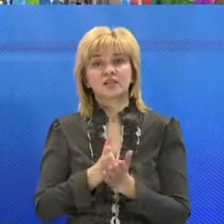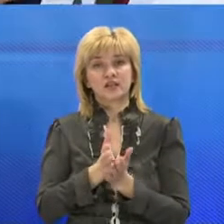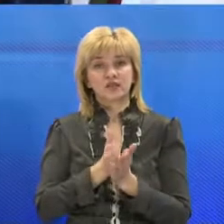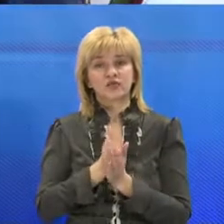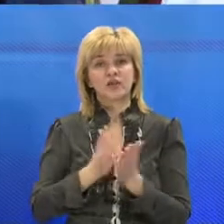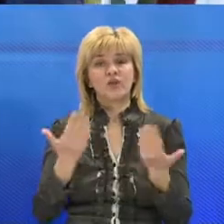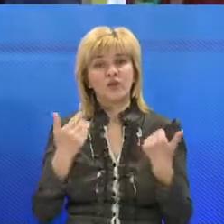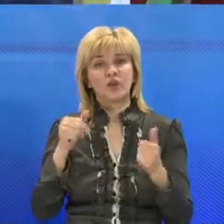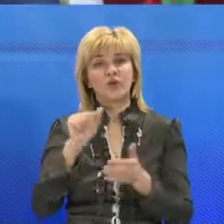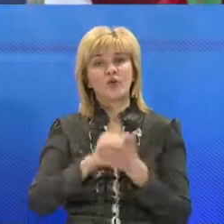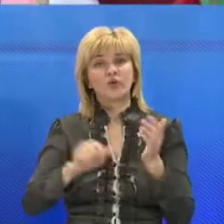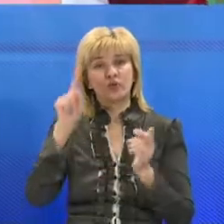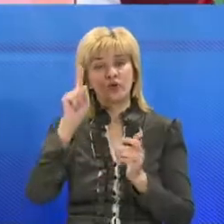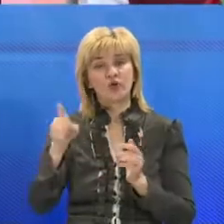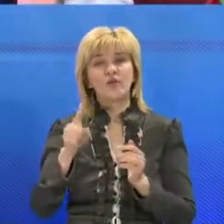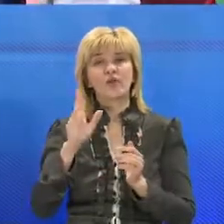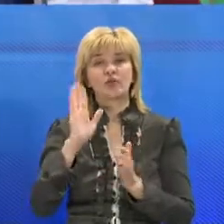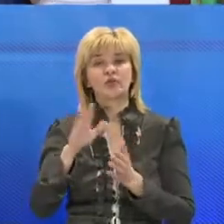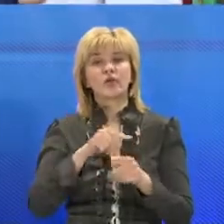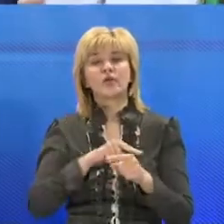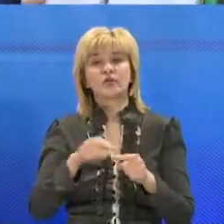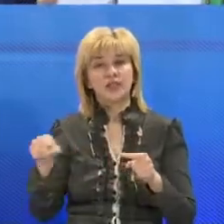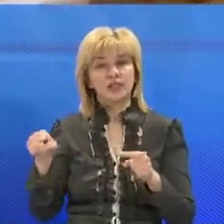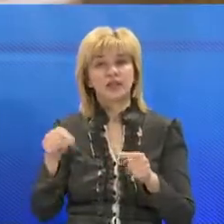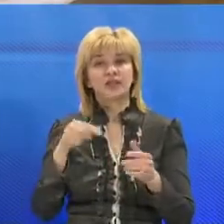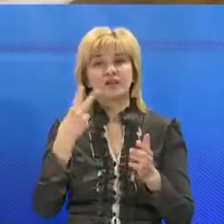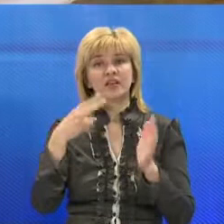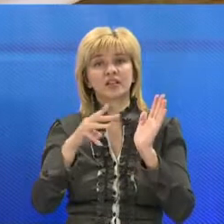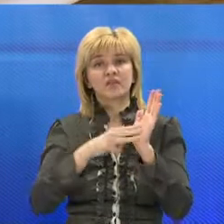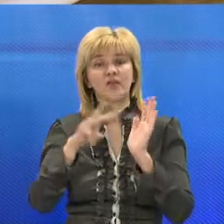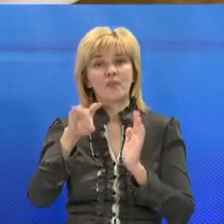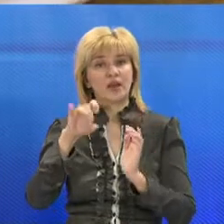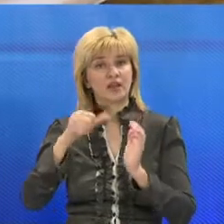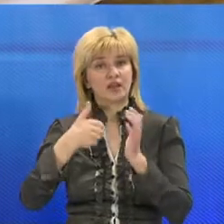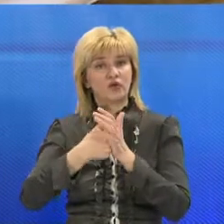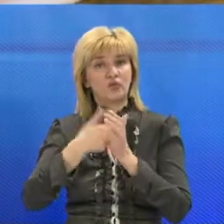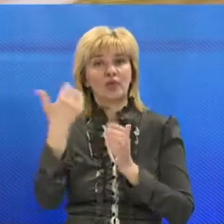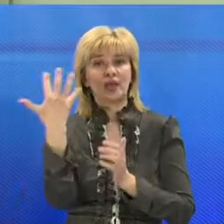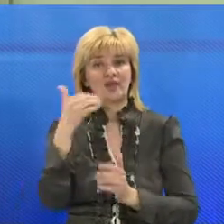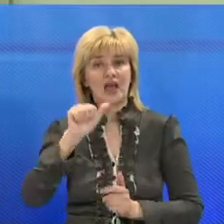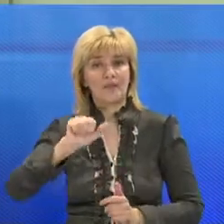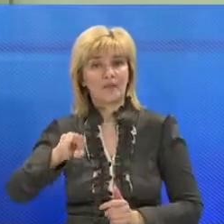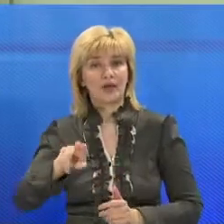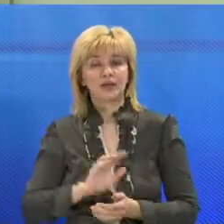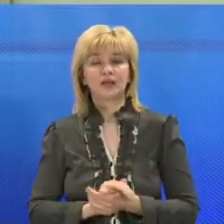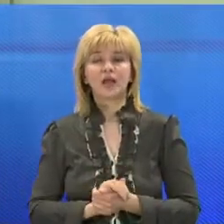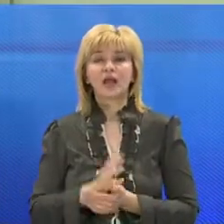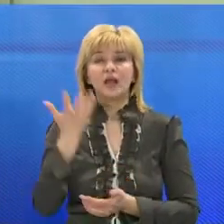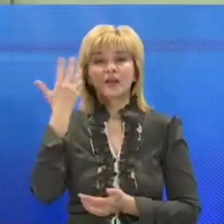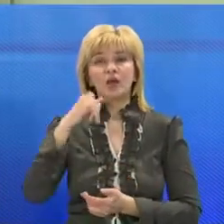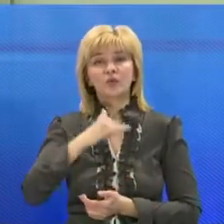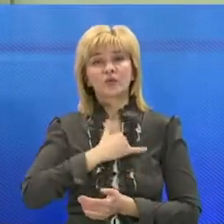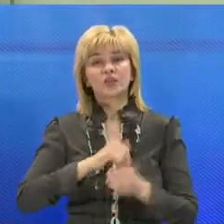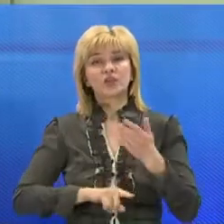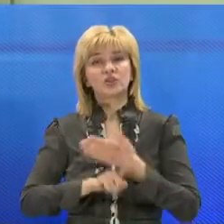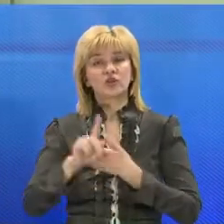вуроков и хатнего задания будет доужиться с 28 соковика по 5 красовика. Когда у нас начинаются каникулы,